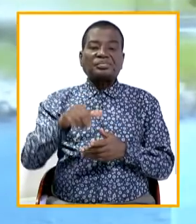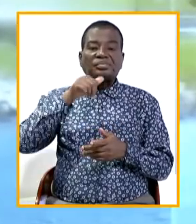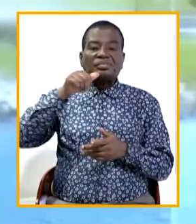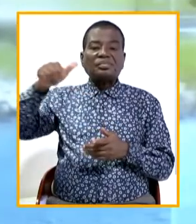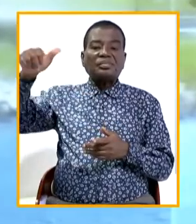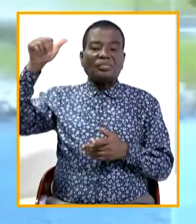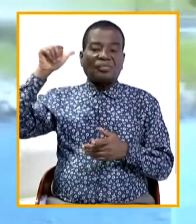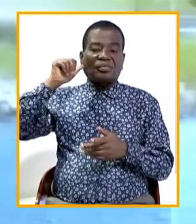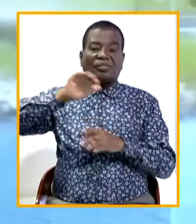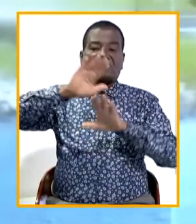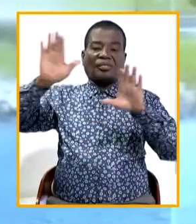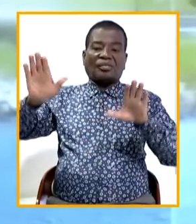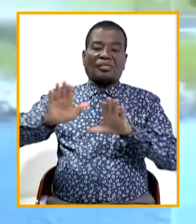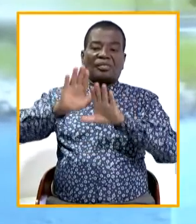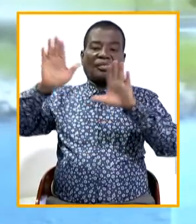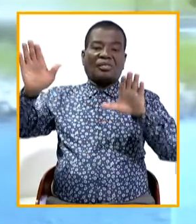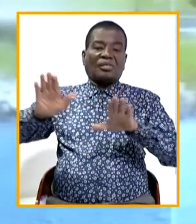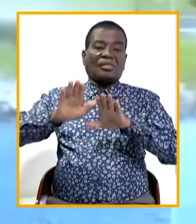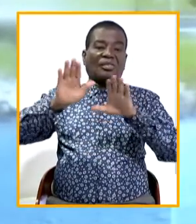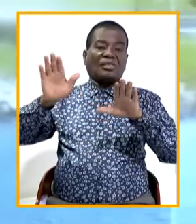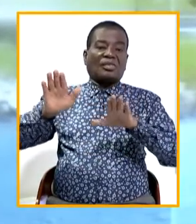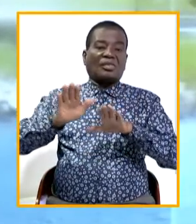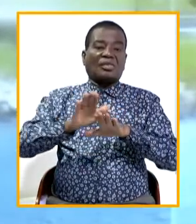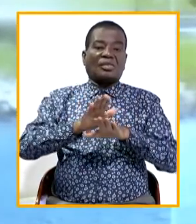Hier dimanche,